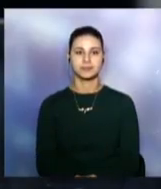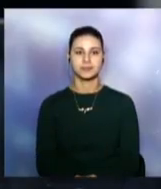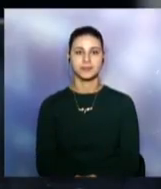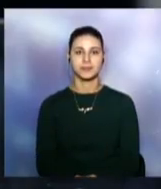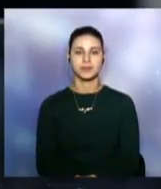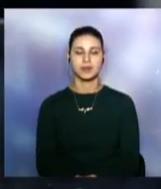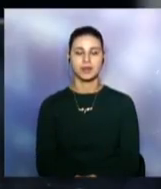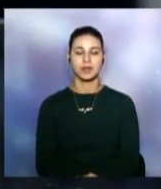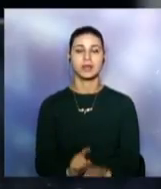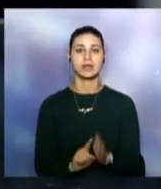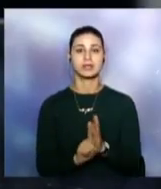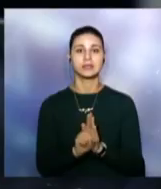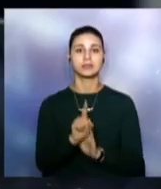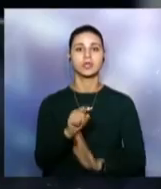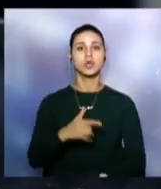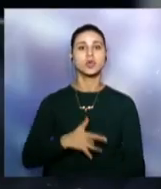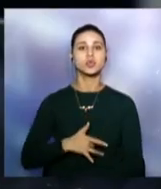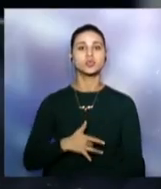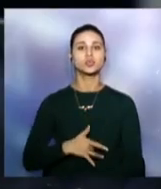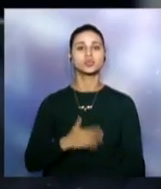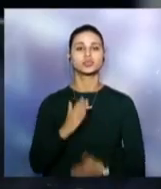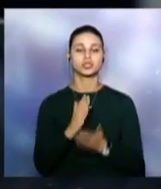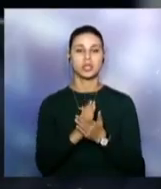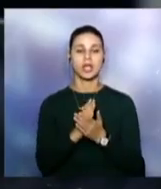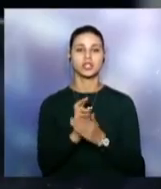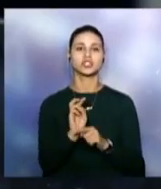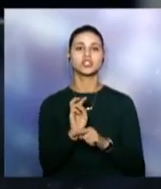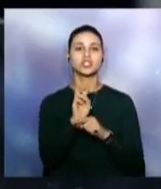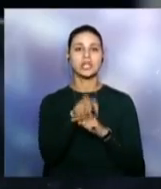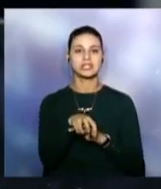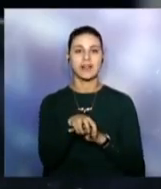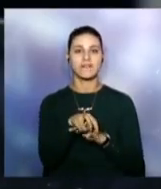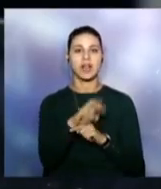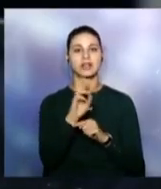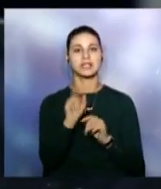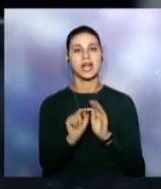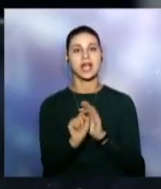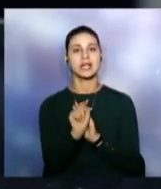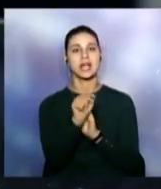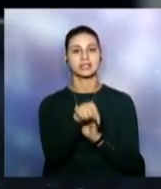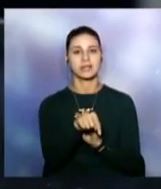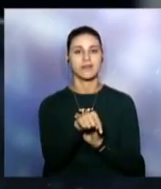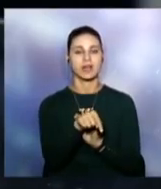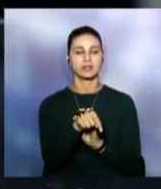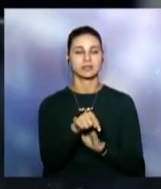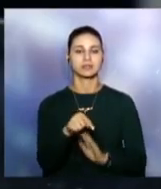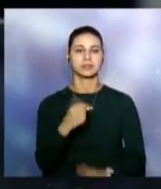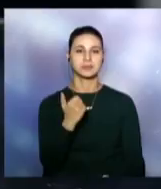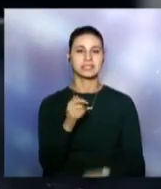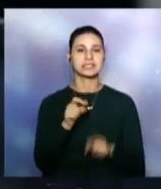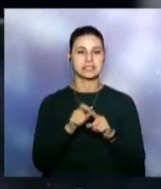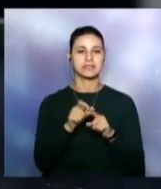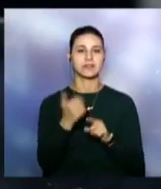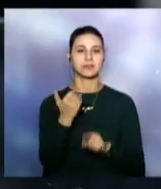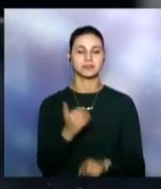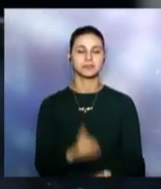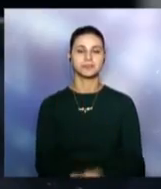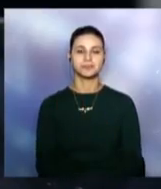მცირე ანატომი დადავიწყებ. კუჭა აქვს, კუჭის შესასვლელი და კუჭის გასასვლელი. ნუ კარდიალური და პილორული